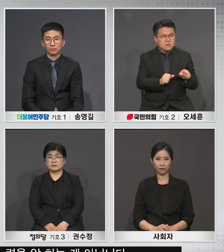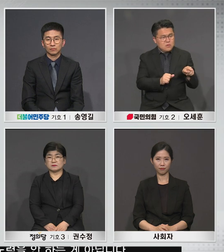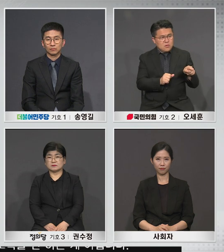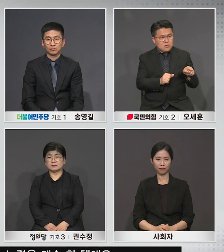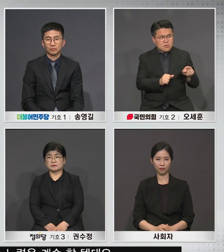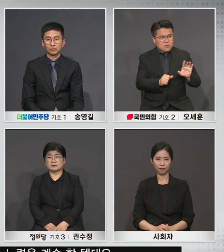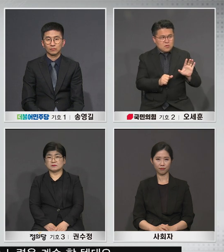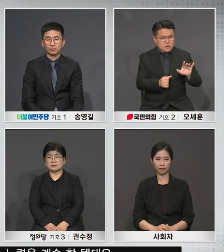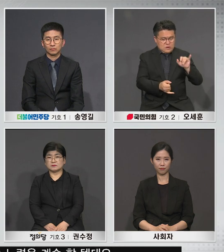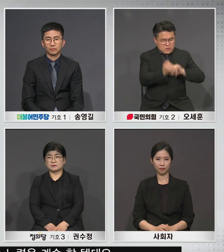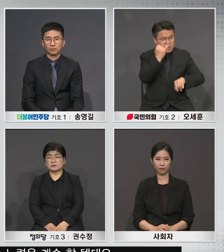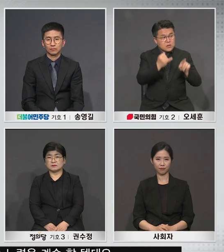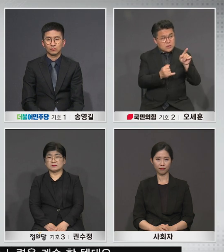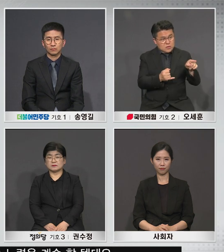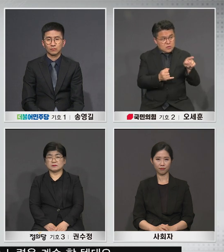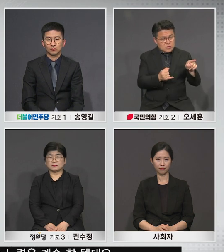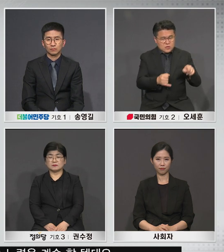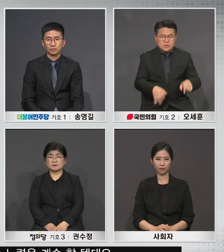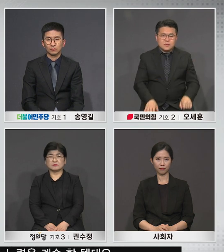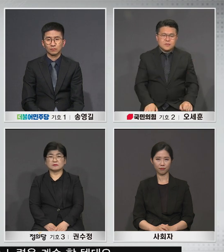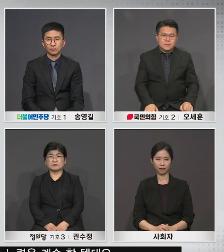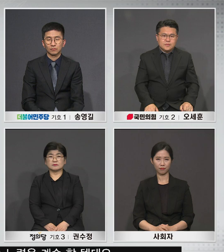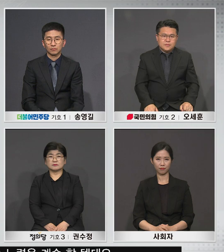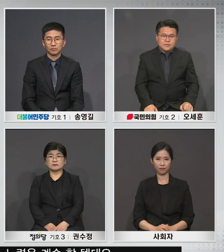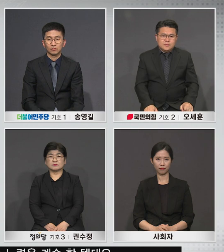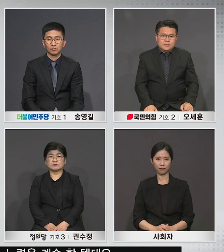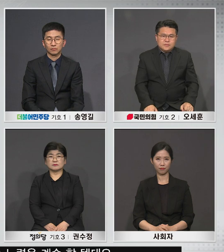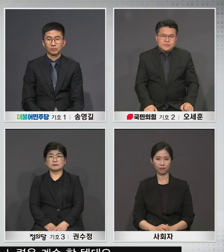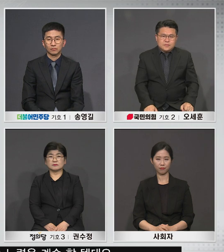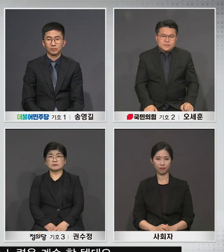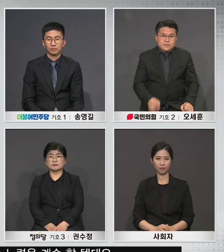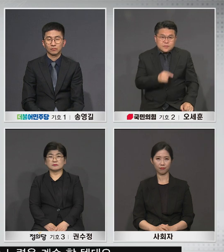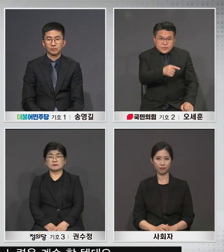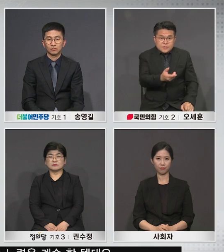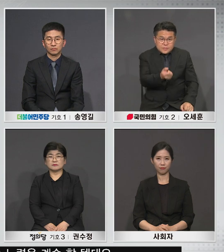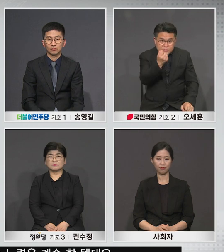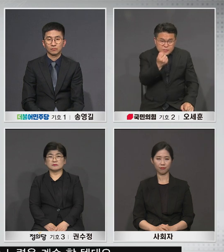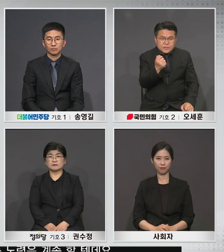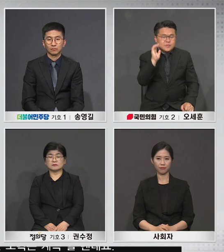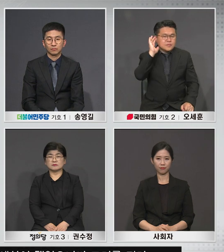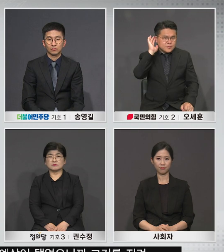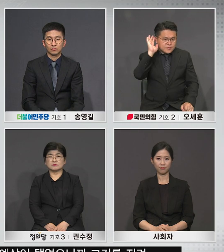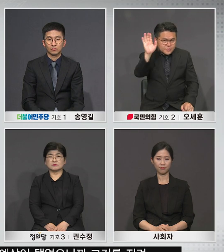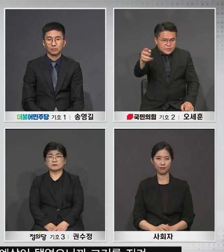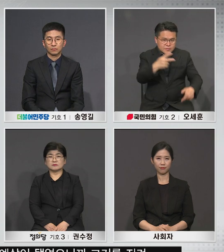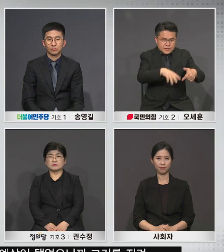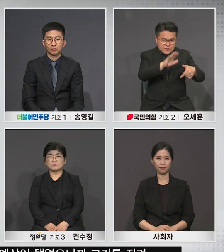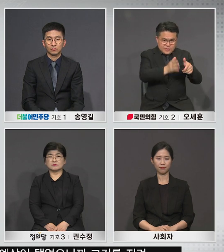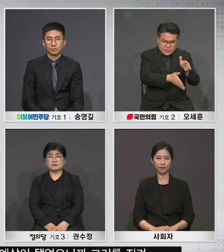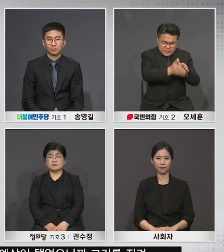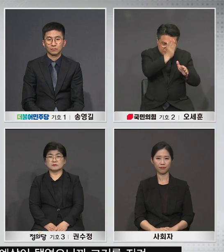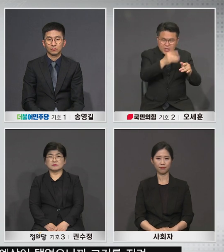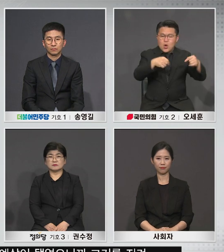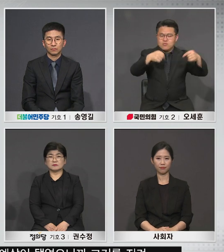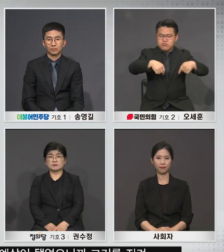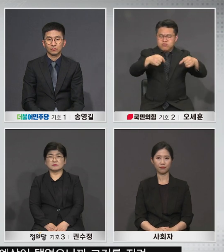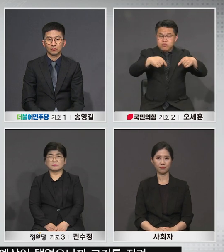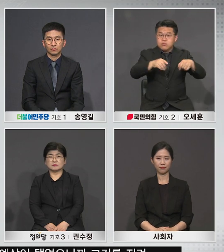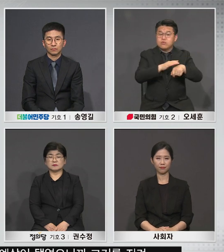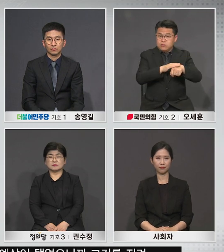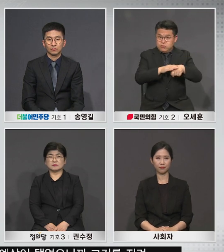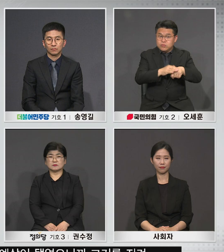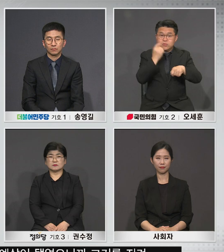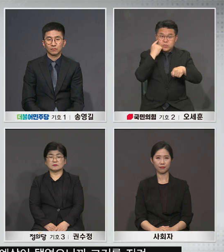약속을 어기는 무리한 주장입니다. 그걸 전제로 해서 앞으로도 인천시와 협의를 하겠고요.